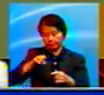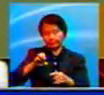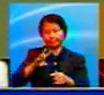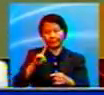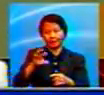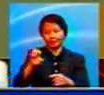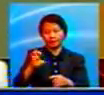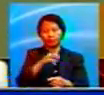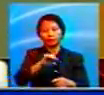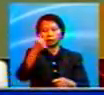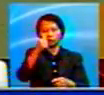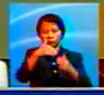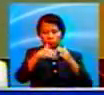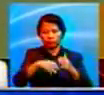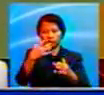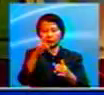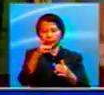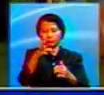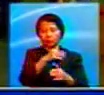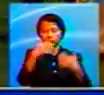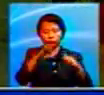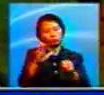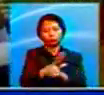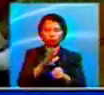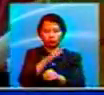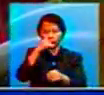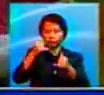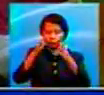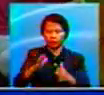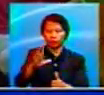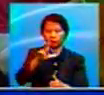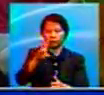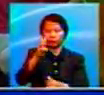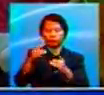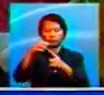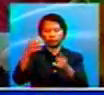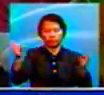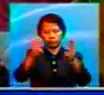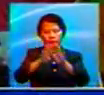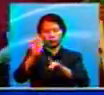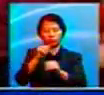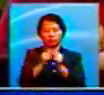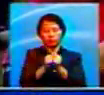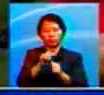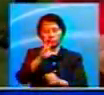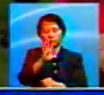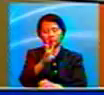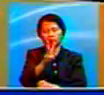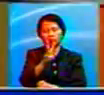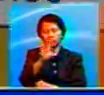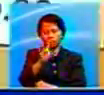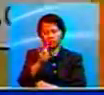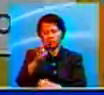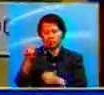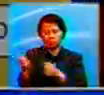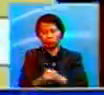lubang 3, 10, 13 dan 18 sudah memadai untuk pemain ke-36 dunia itu menutup hari keempat dengan catatan 68 pukulan,